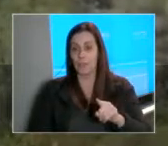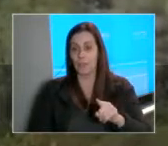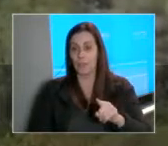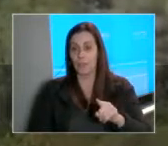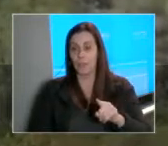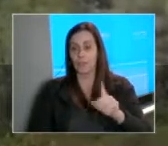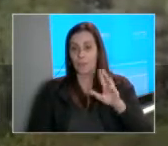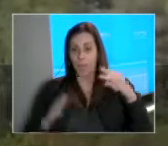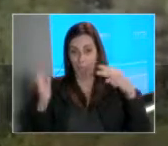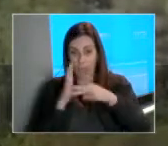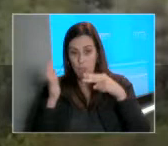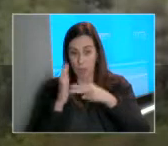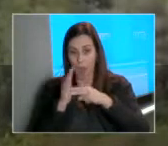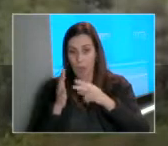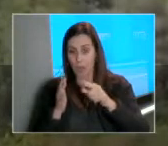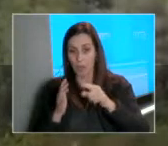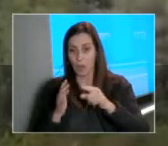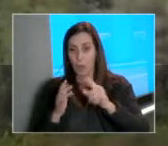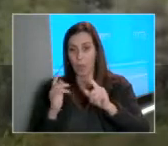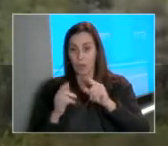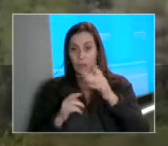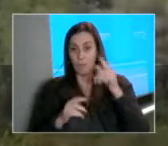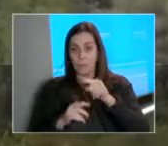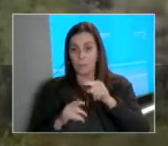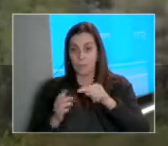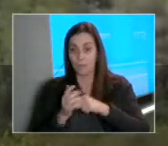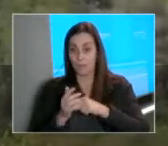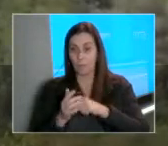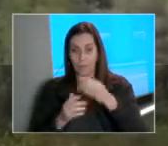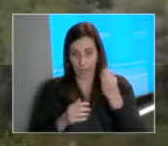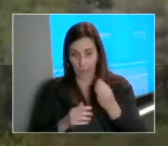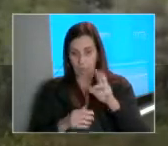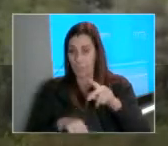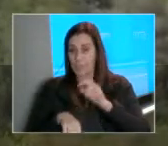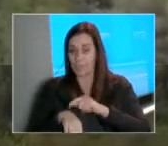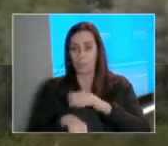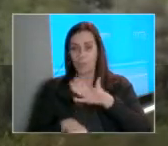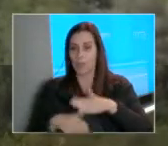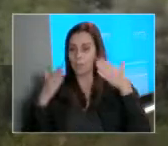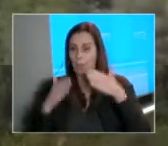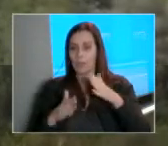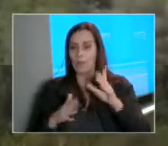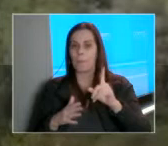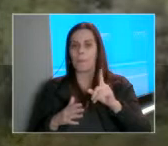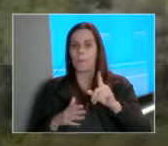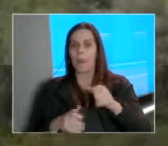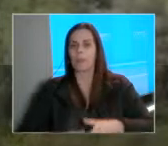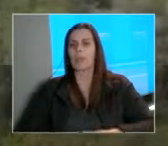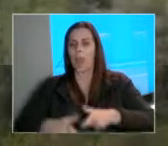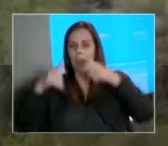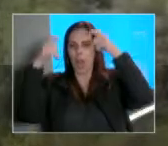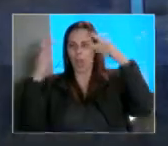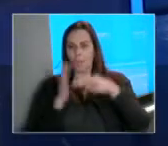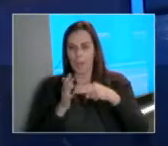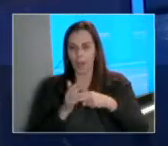קו המתח, שנייה, המתח הקבוע, הגבוה שעבר... סעיד, יש לנו זמן, אני רוצה להתמקד רגע בתחנת הכוח קסם.